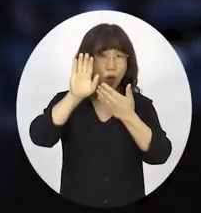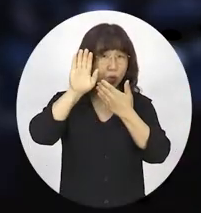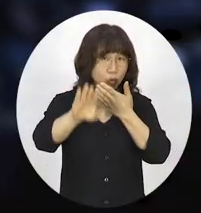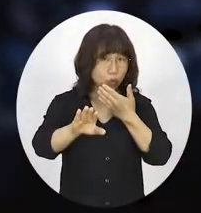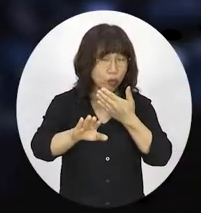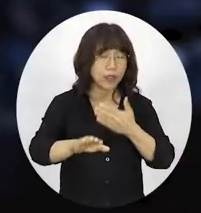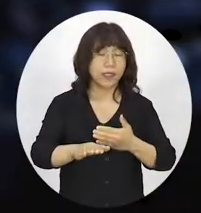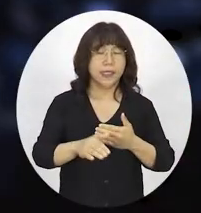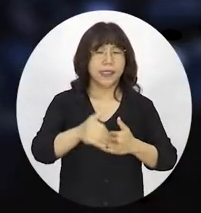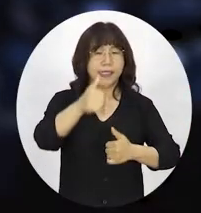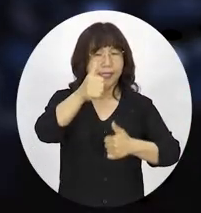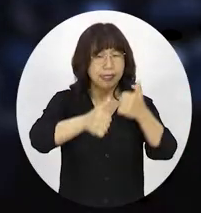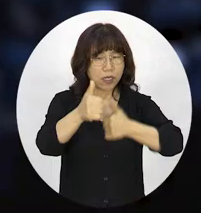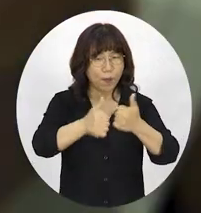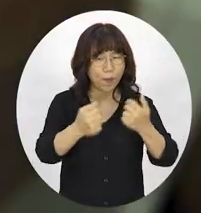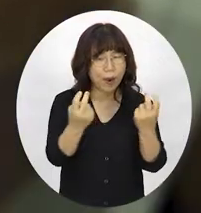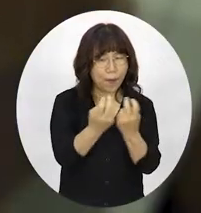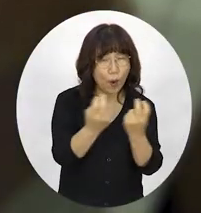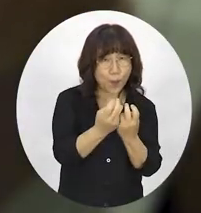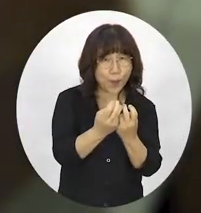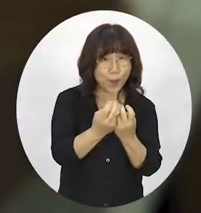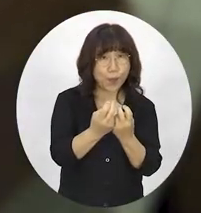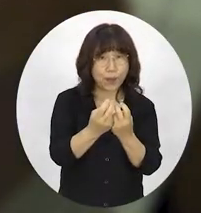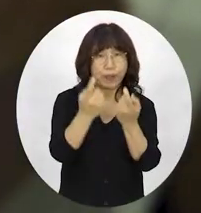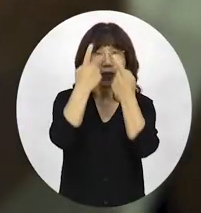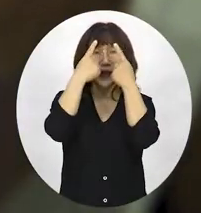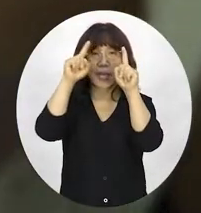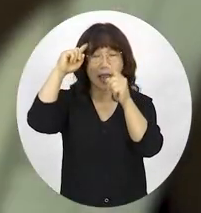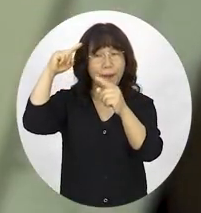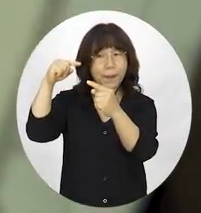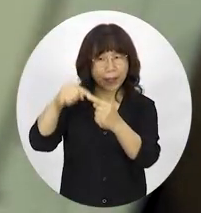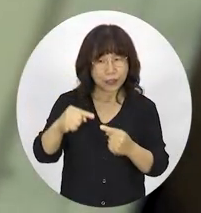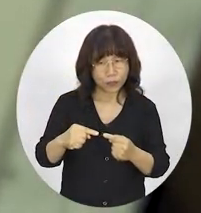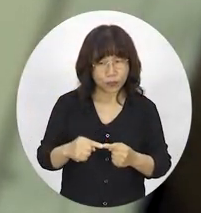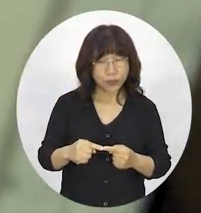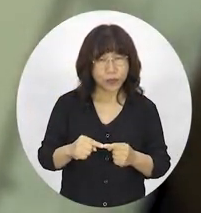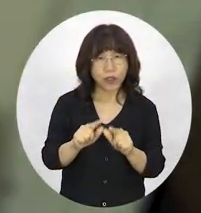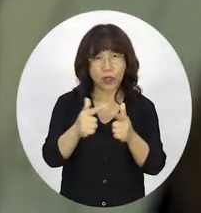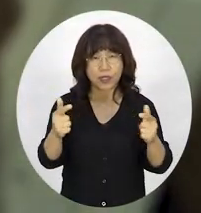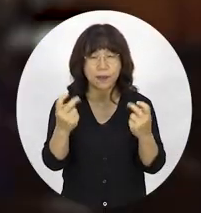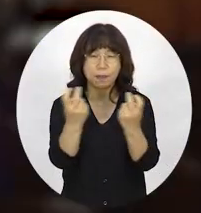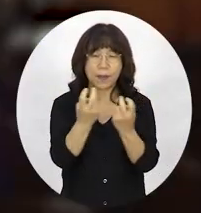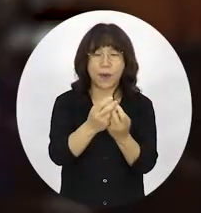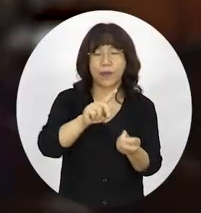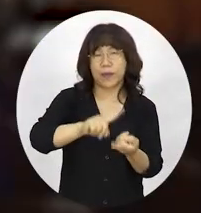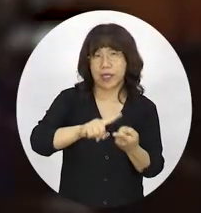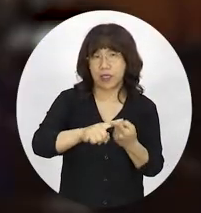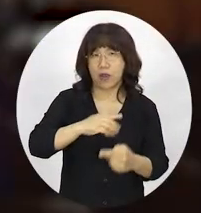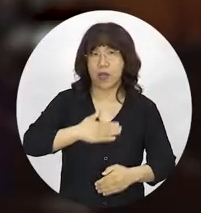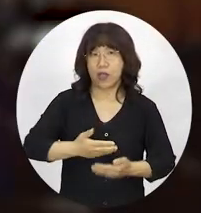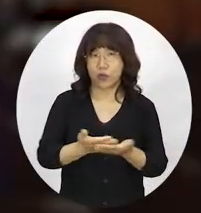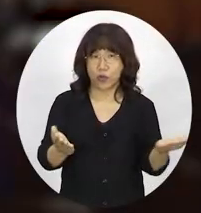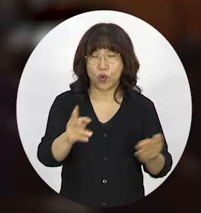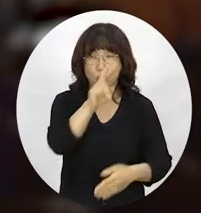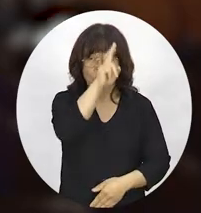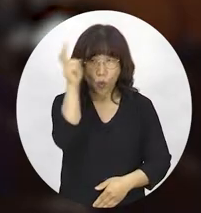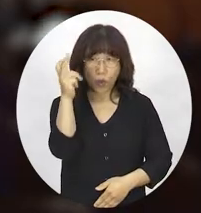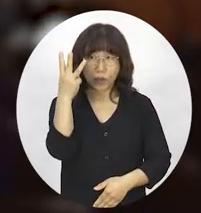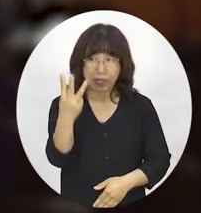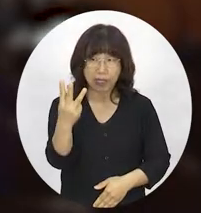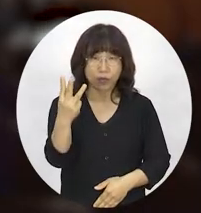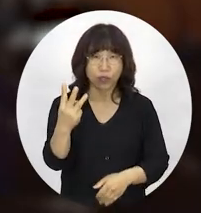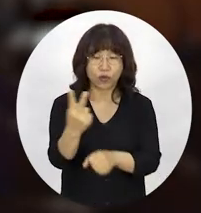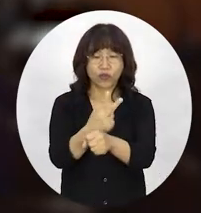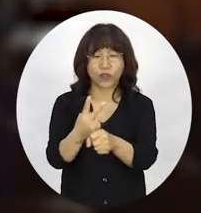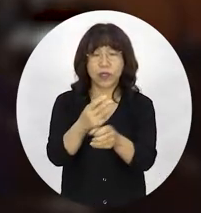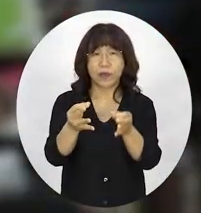수능대비 전략과 주요 대학별 맞춤형 지원 전략을 알려줄 예정입니다 설명에는 5 3시부터 2시간 동안